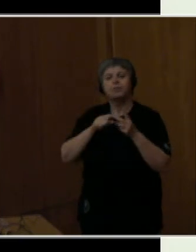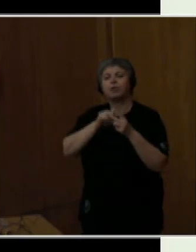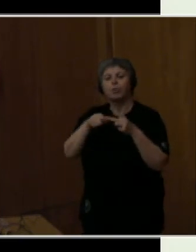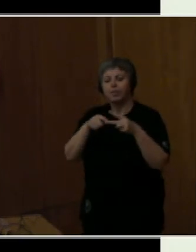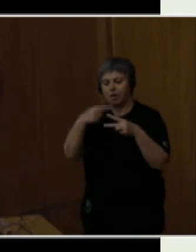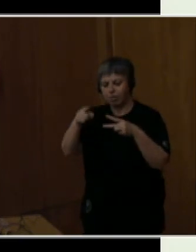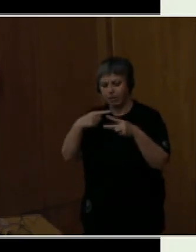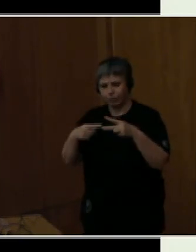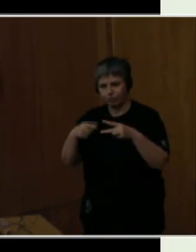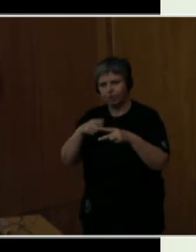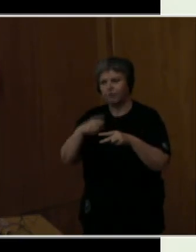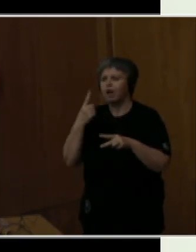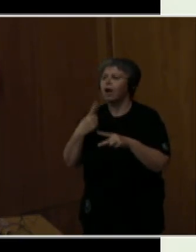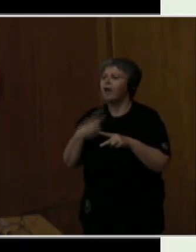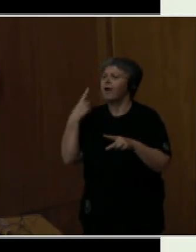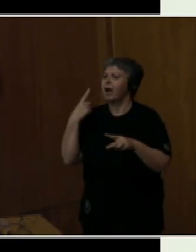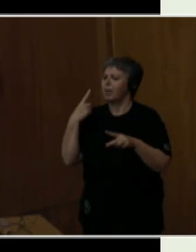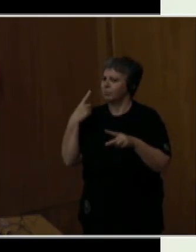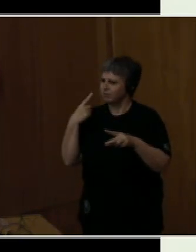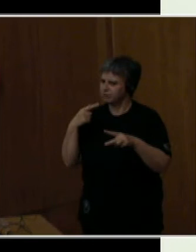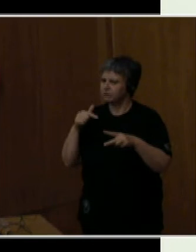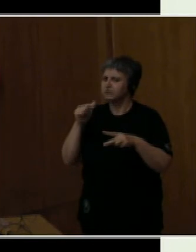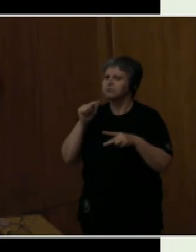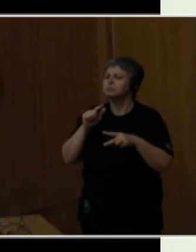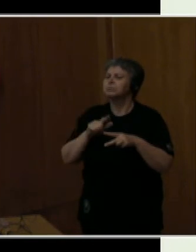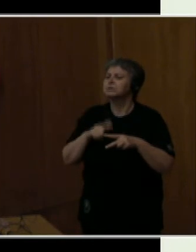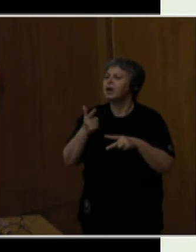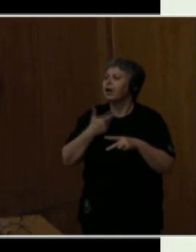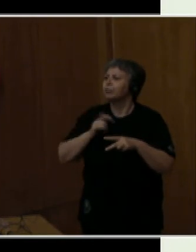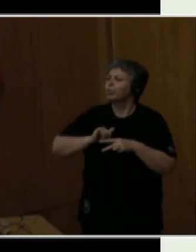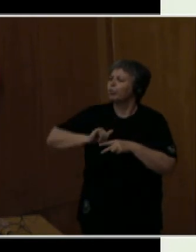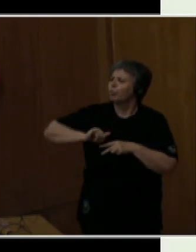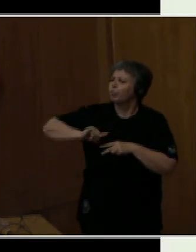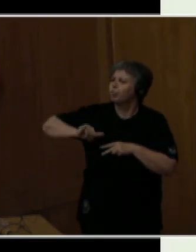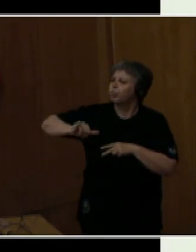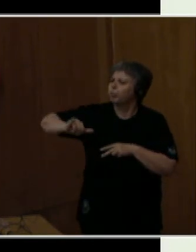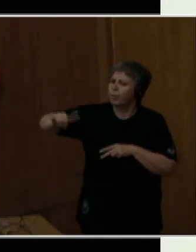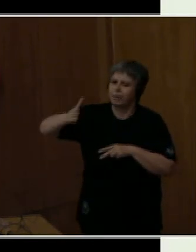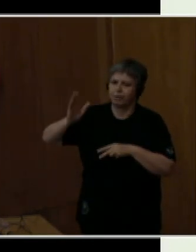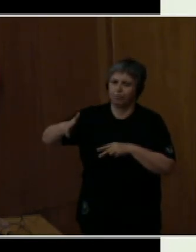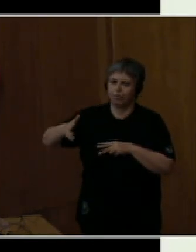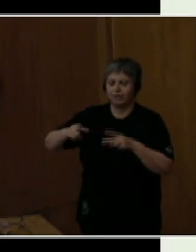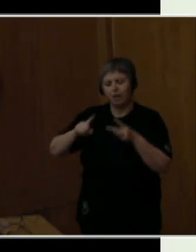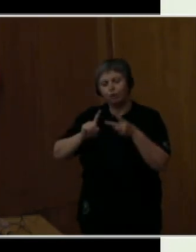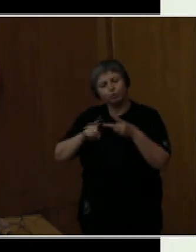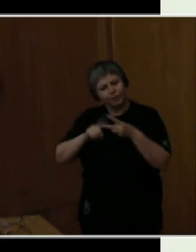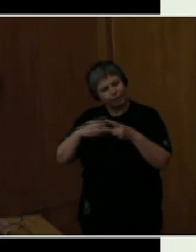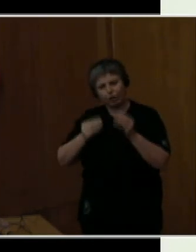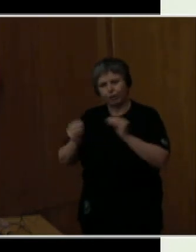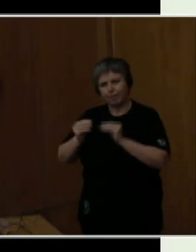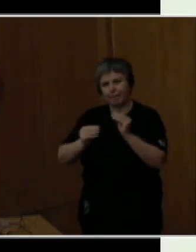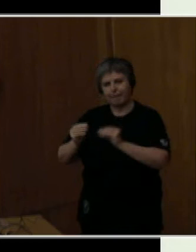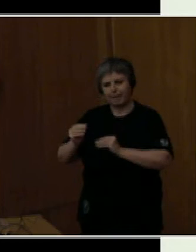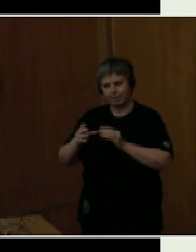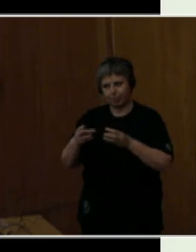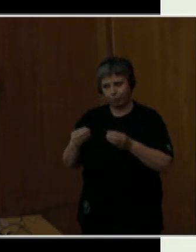οποίες έχουν χαμηλό ποστό εξασθένησης και είναι καταλληλότερες για μεγάλες αποστάσεις, και πολλαπλού τύπου, οι οποίες είναι